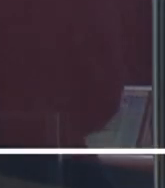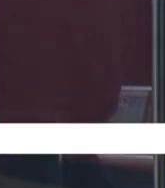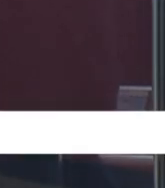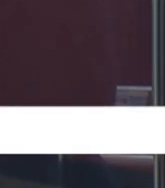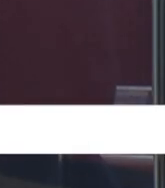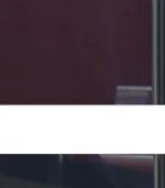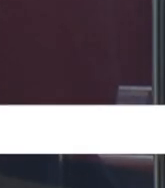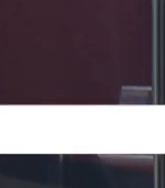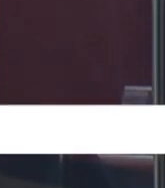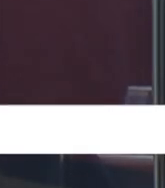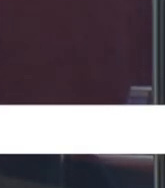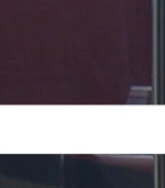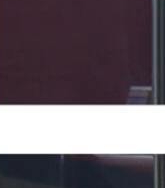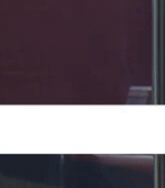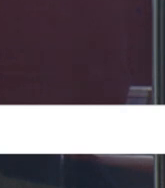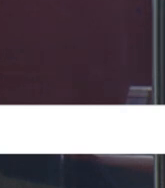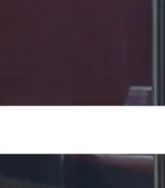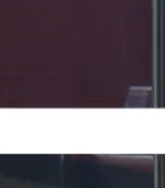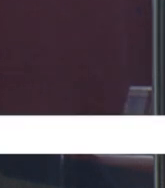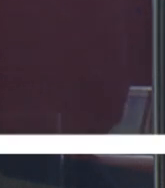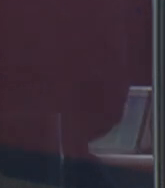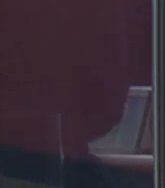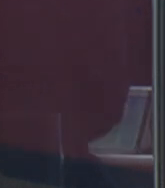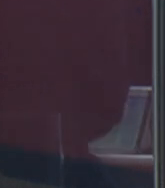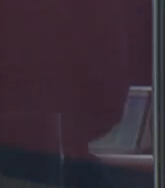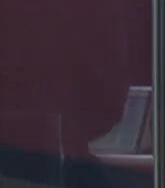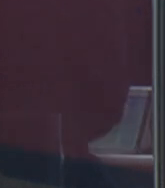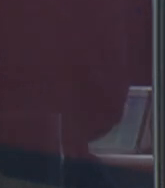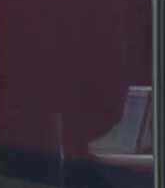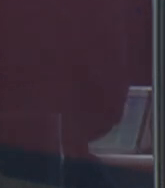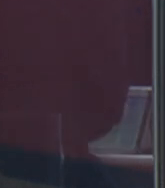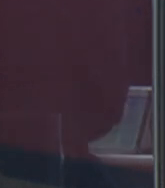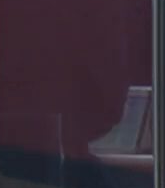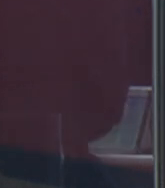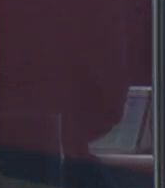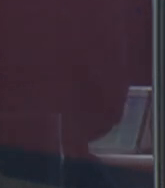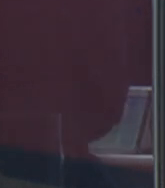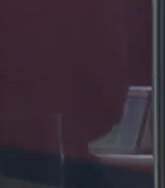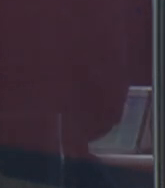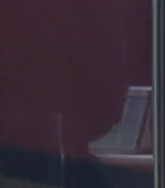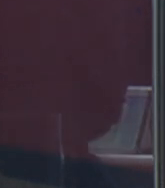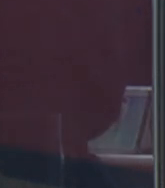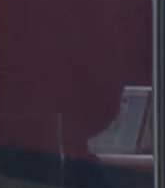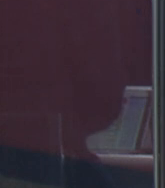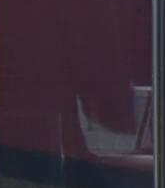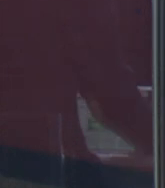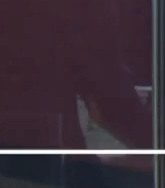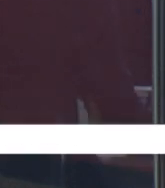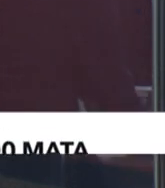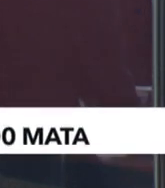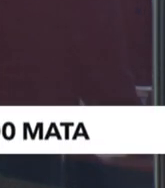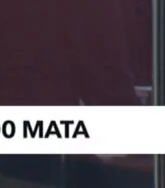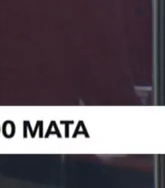Salam sejahtera, anda bersama saya Rizal Zulkapli dan ini Niaga Awal. Ini kita mulakan dengan perkembangan pasaran di luar negara, sama di Asia Pasifik dijangka